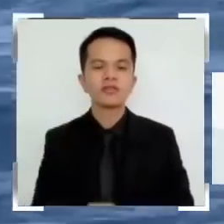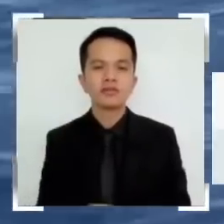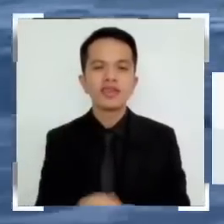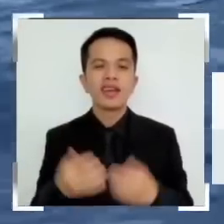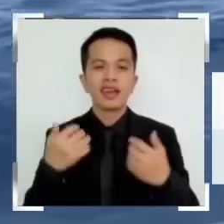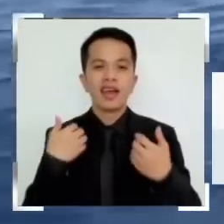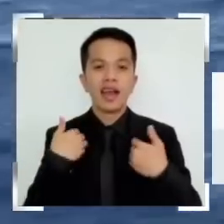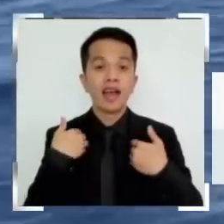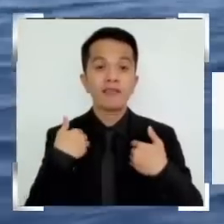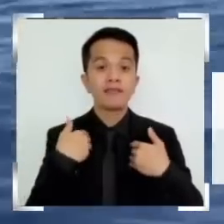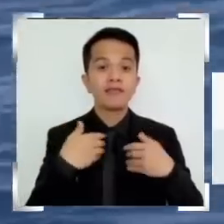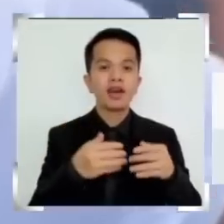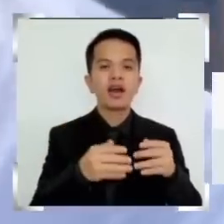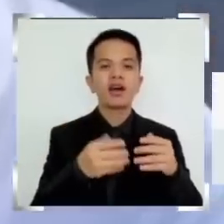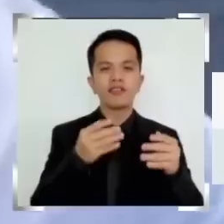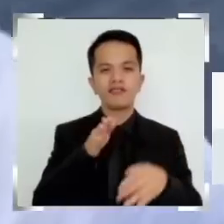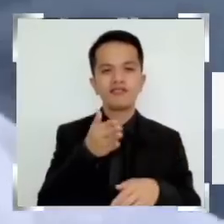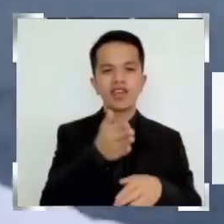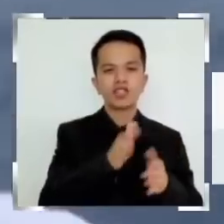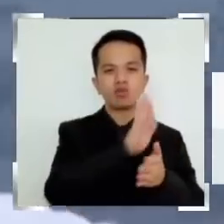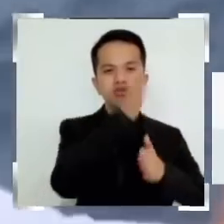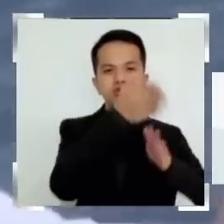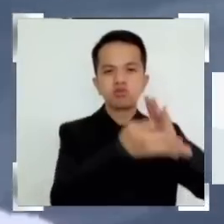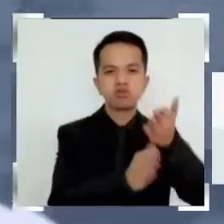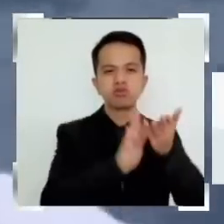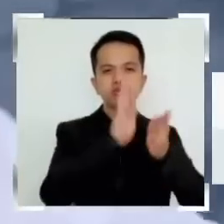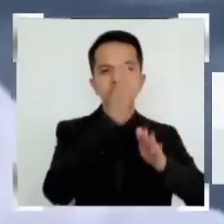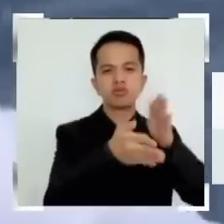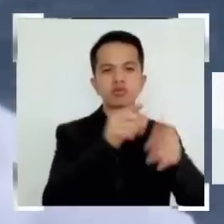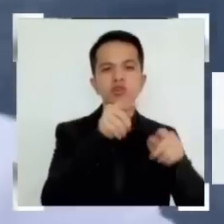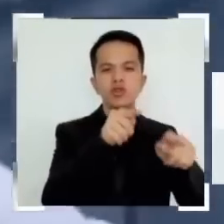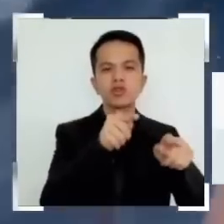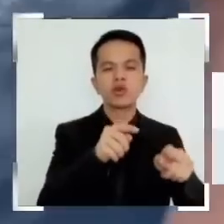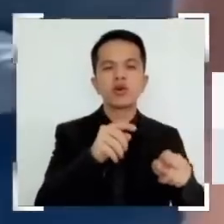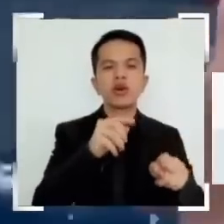mga orca o killer whales.